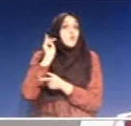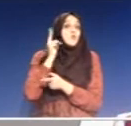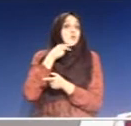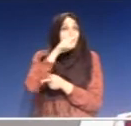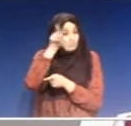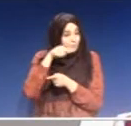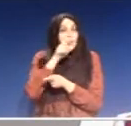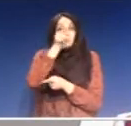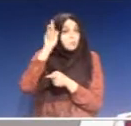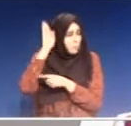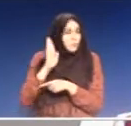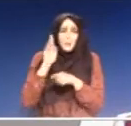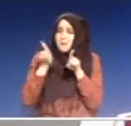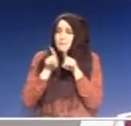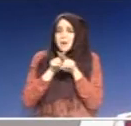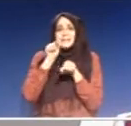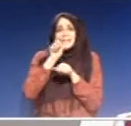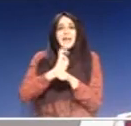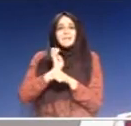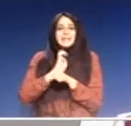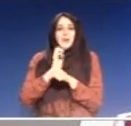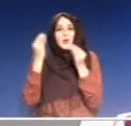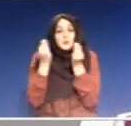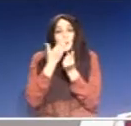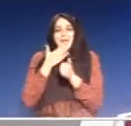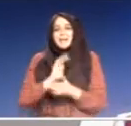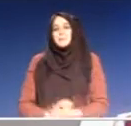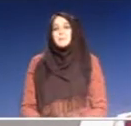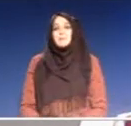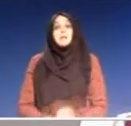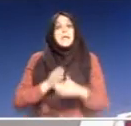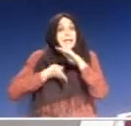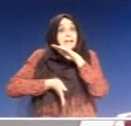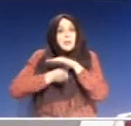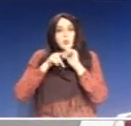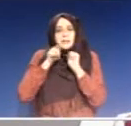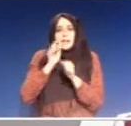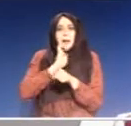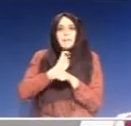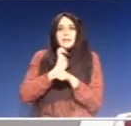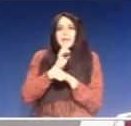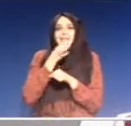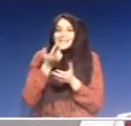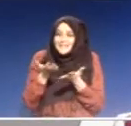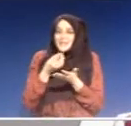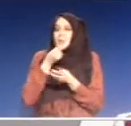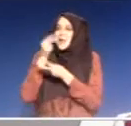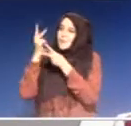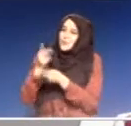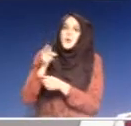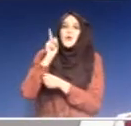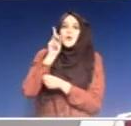أيضا بأمس الحاجة إلى برنامج والصلح خير. في مطلع هذه الحلقة نرحب بفضيلة